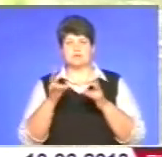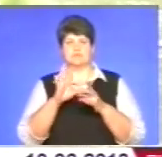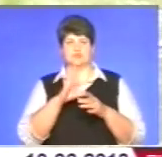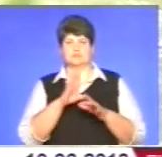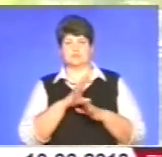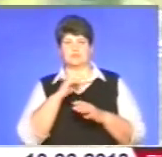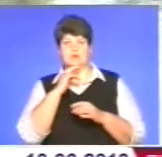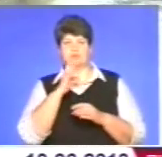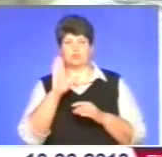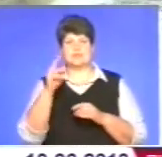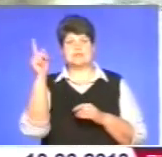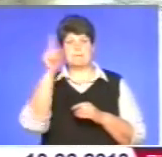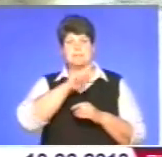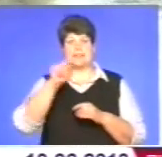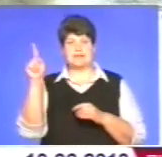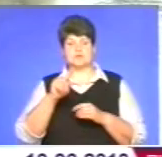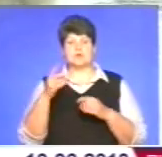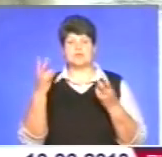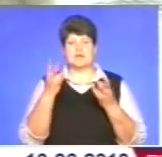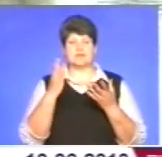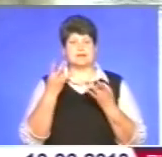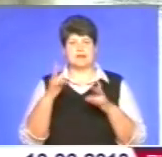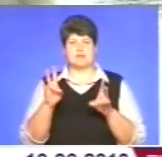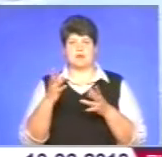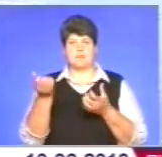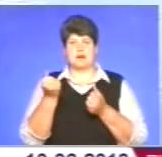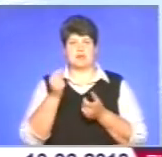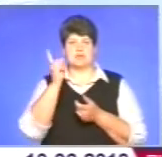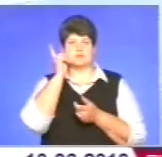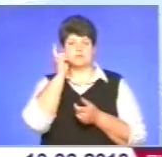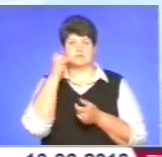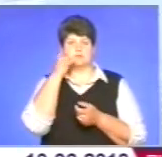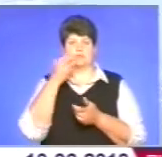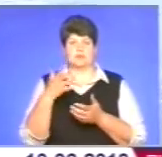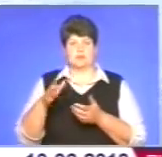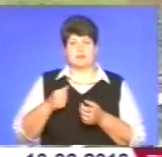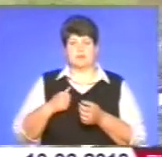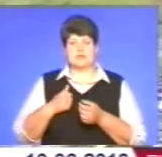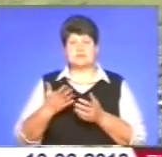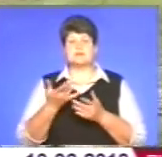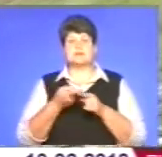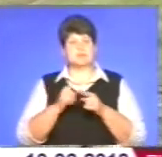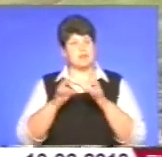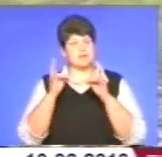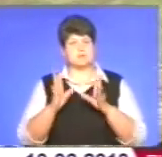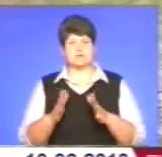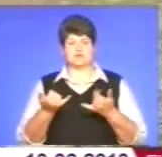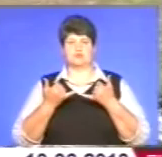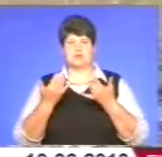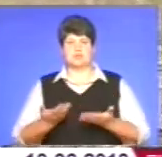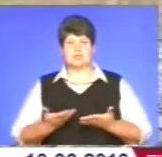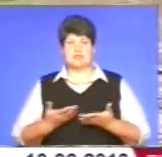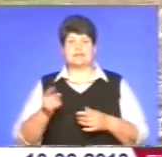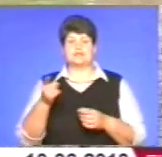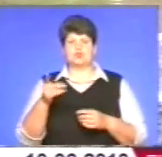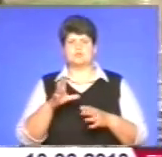У такому випадку не варто мати біля себе увімкнені мобільні телефони. Це небезпечно для життя. На Тернопільщині наймасштабніші підтоплення були